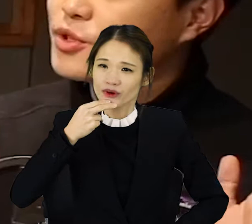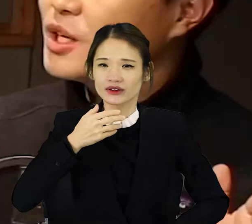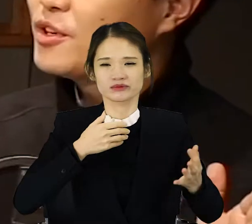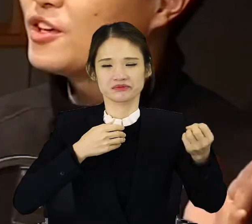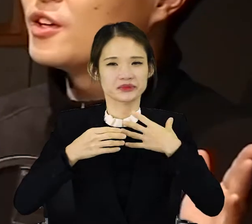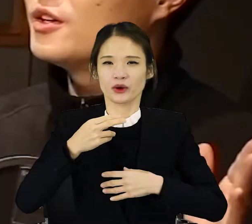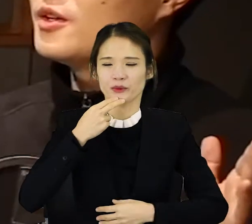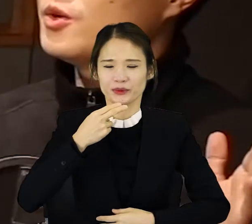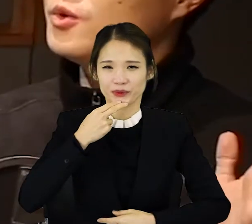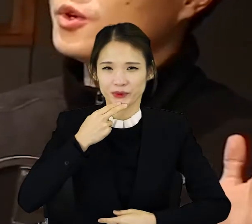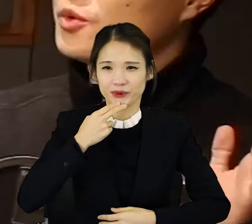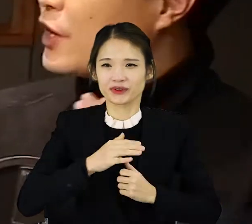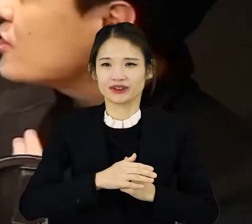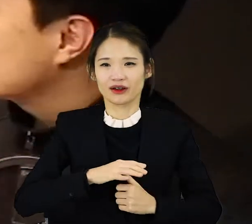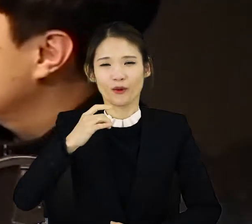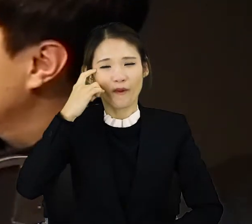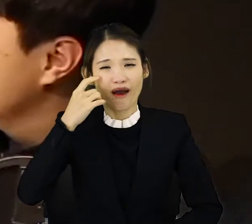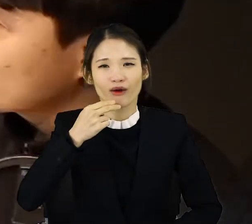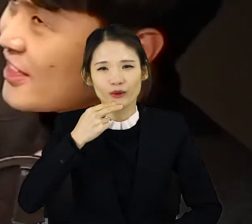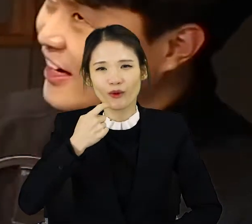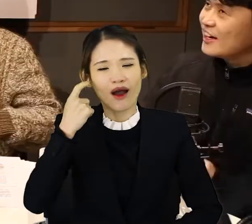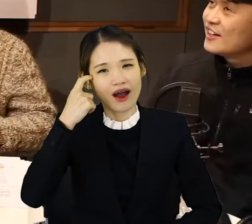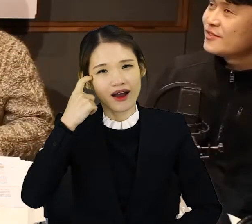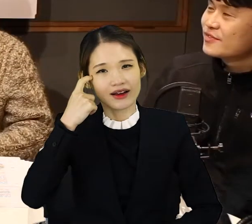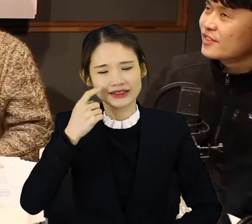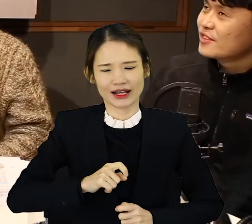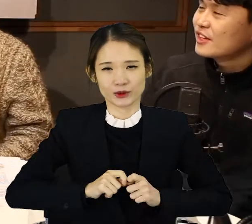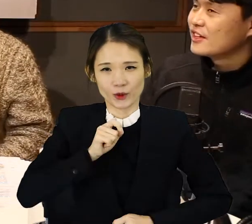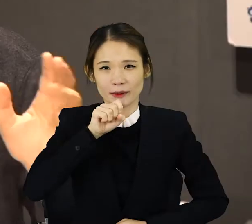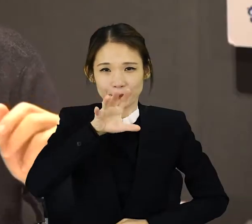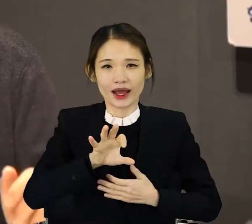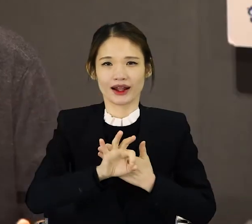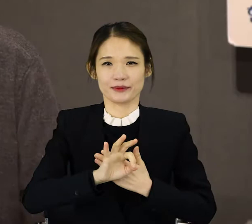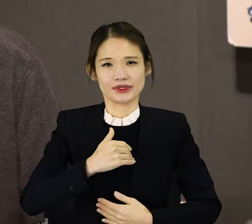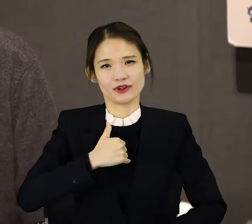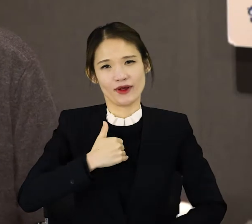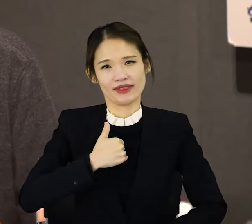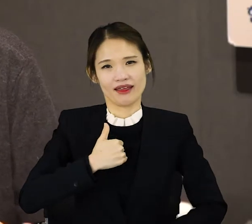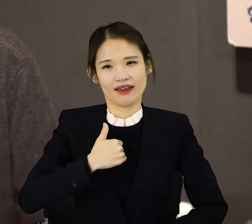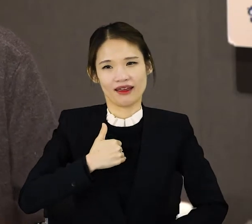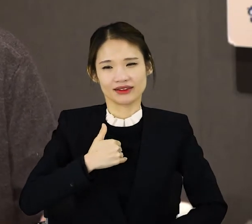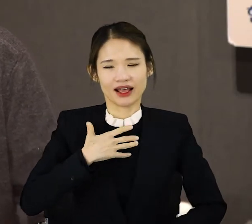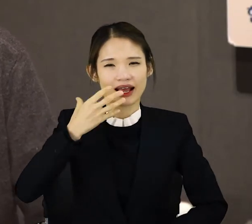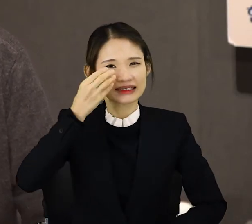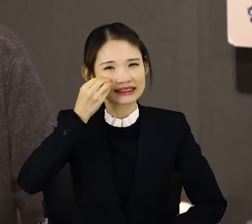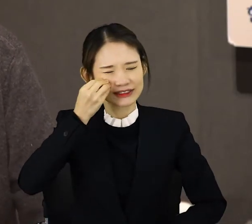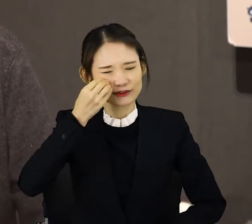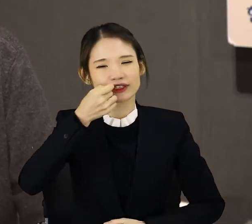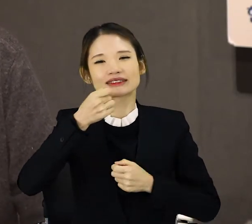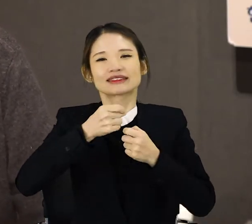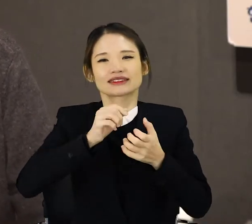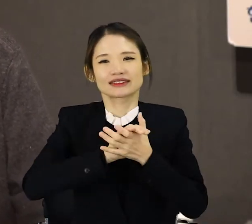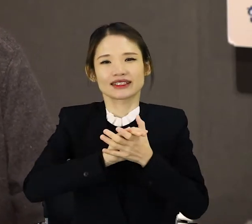없었어요. 없었다면은 없었어요. 왜 없었을까? 솔직하게 말씀드릴게요. 네네. 저에게 있어서 제가 익숙한 친근한